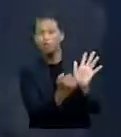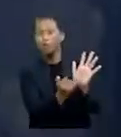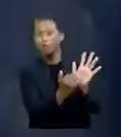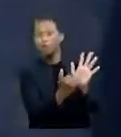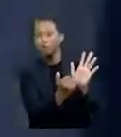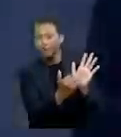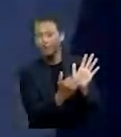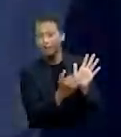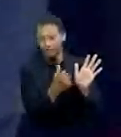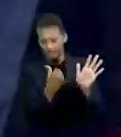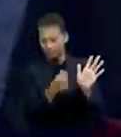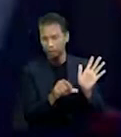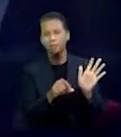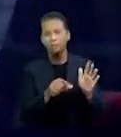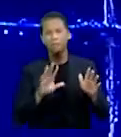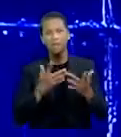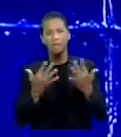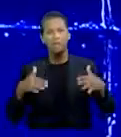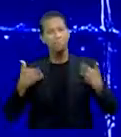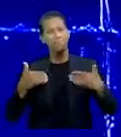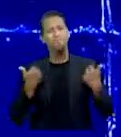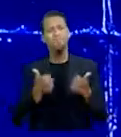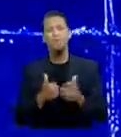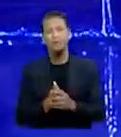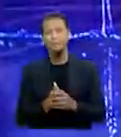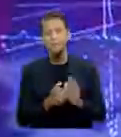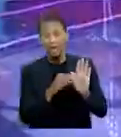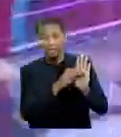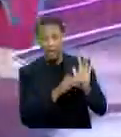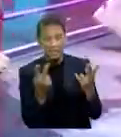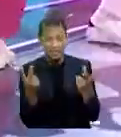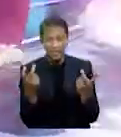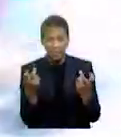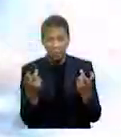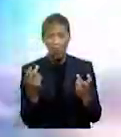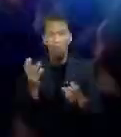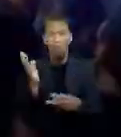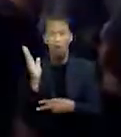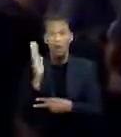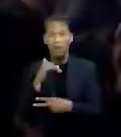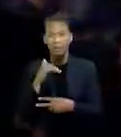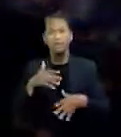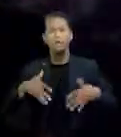masyarakat. TikTok For Your State menjadi perayaan kreativitas dari para kreator.